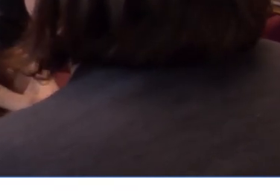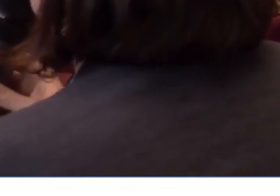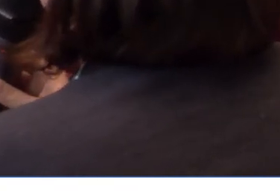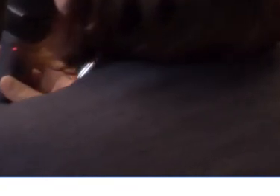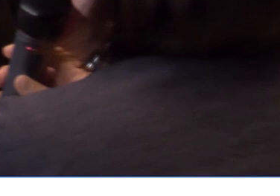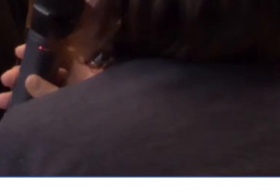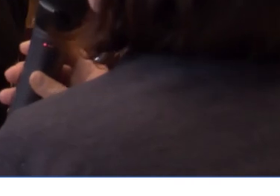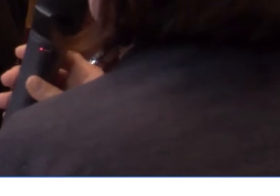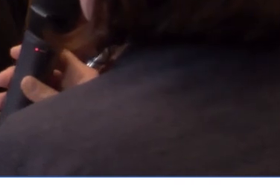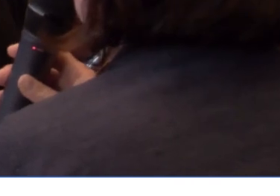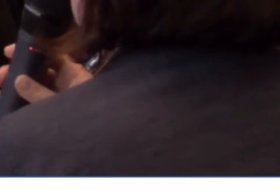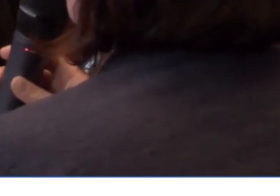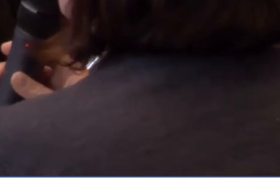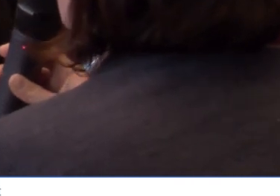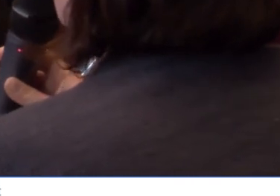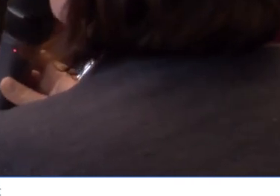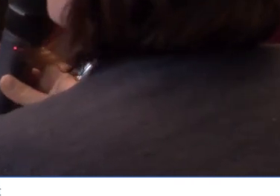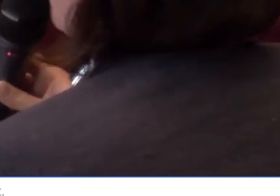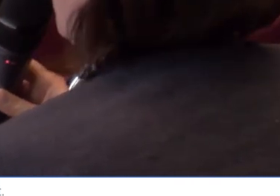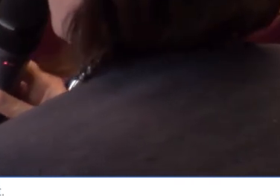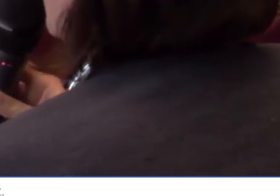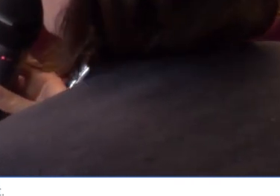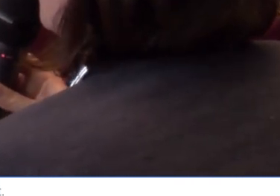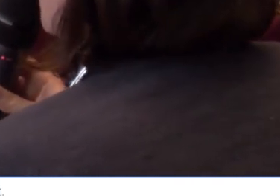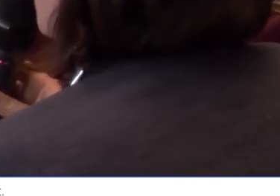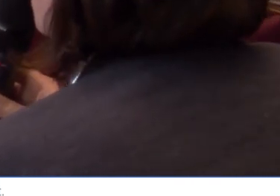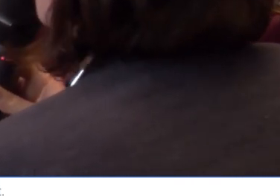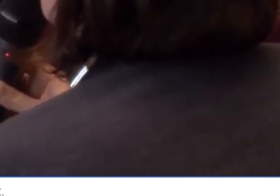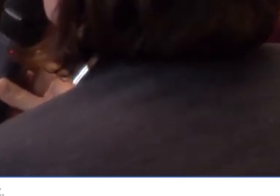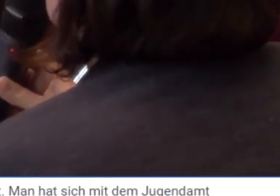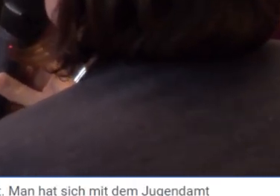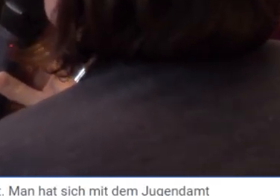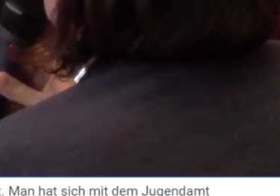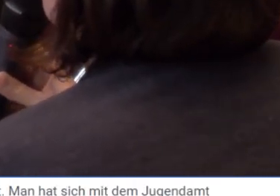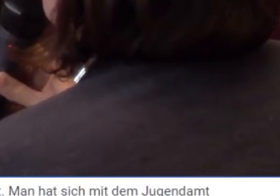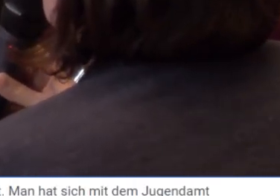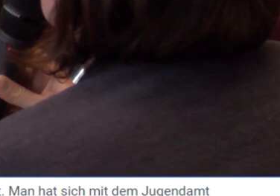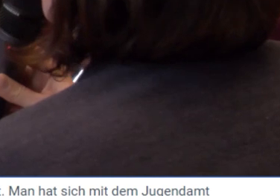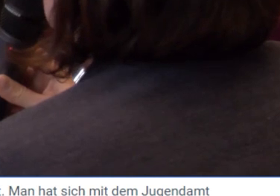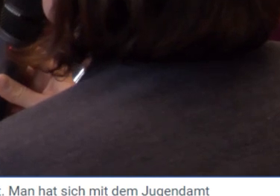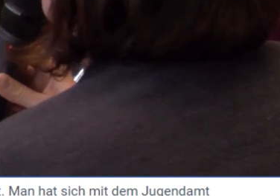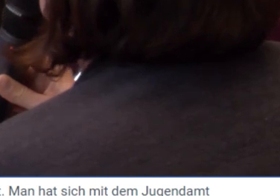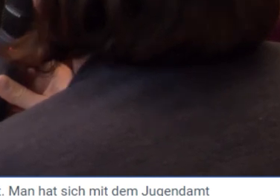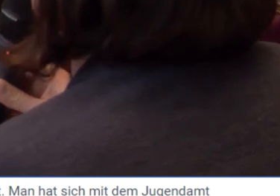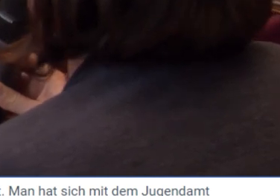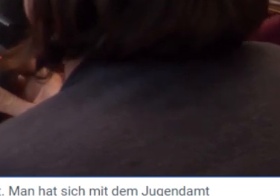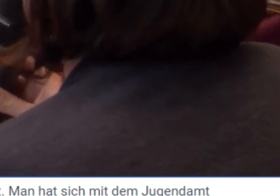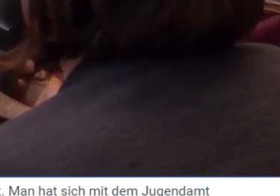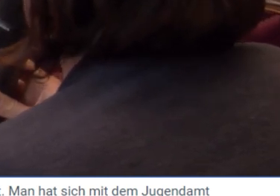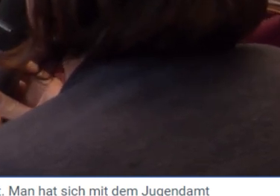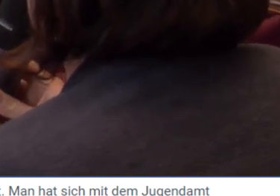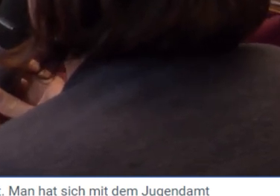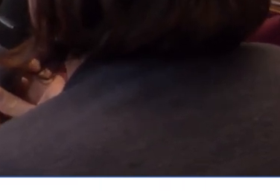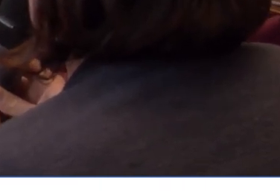dafür Hilfen zu Erziehung vorgeschlagen und durchgeführt mit der Begründung die Eltern waren schon über 27